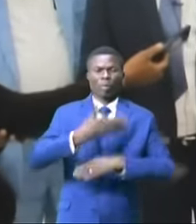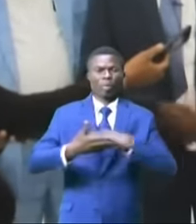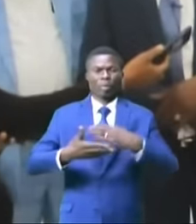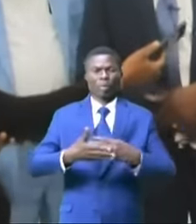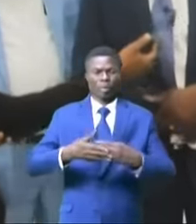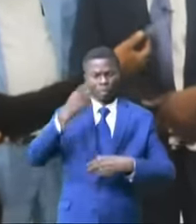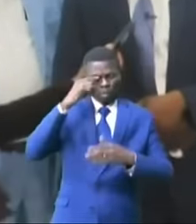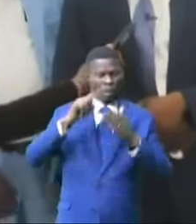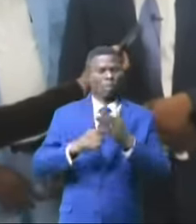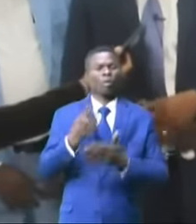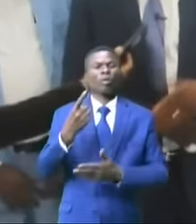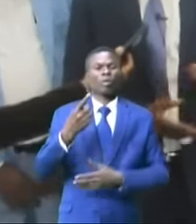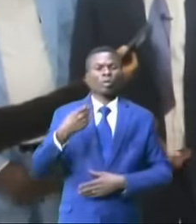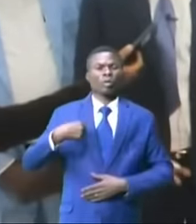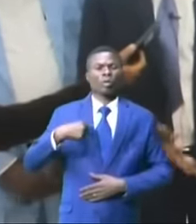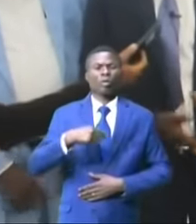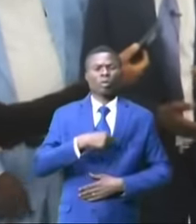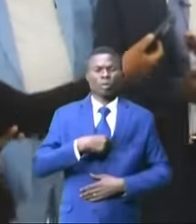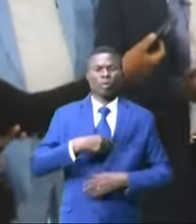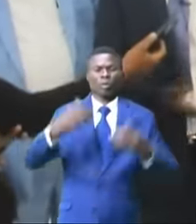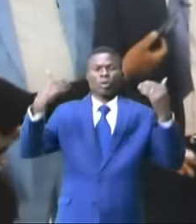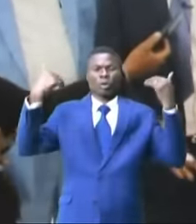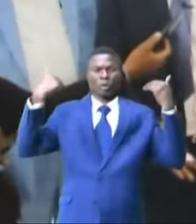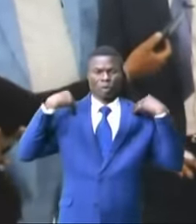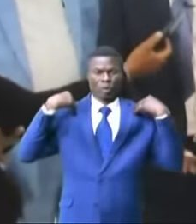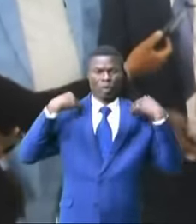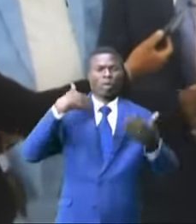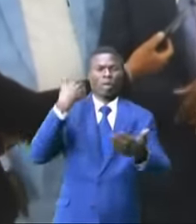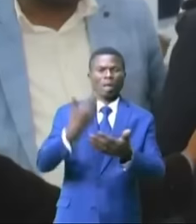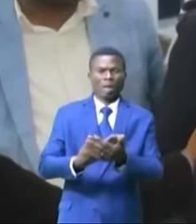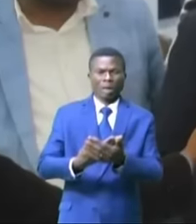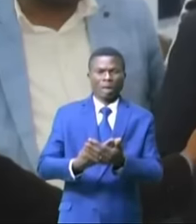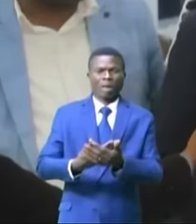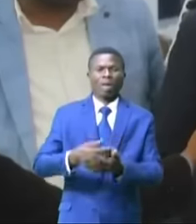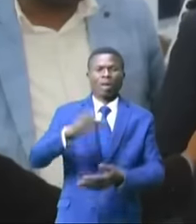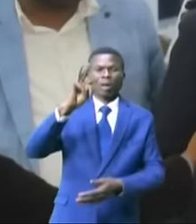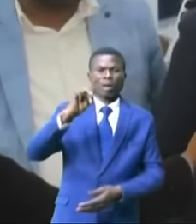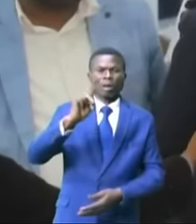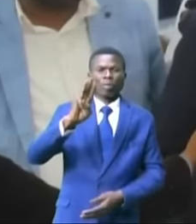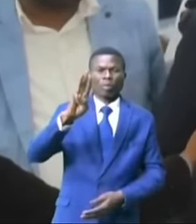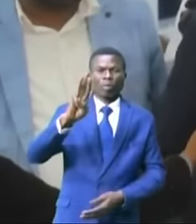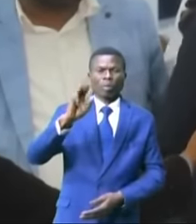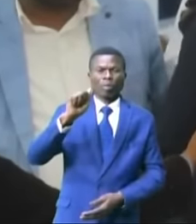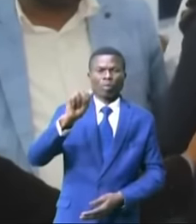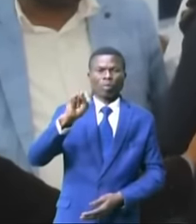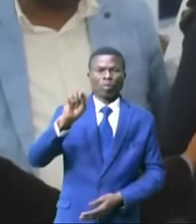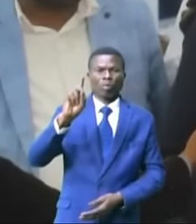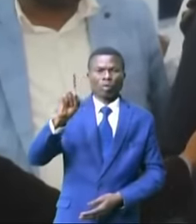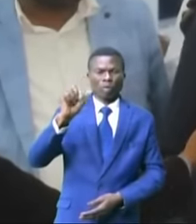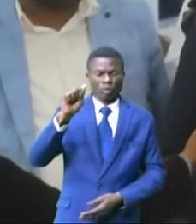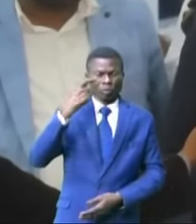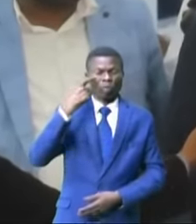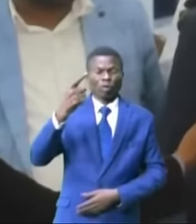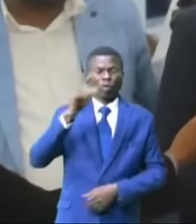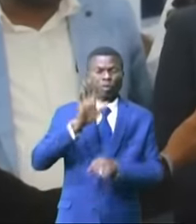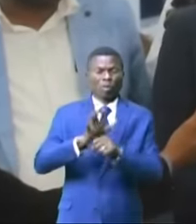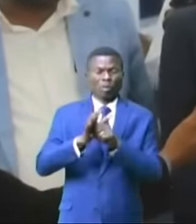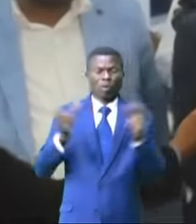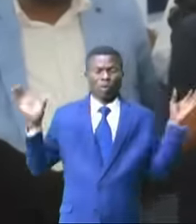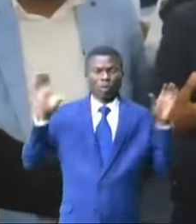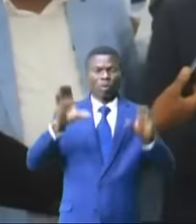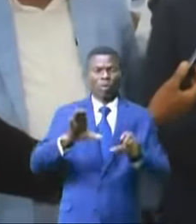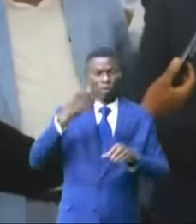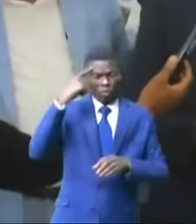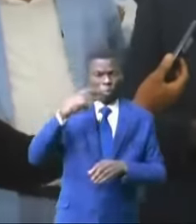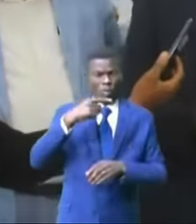la première fois que notre autorité arrive ici à Mwanda. On est en train de persuader vraiment cette population. Au lieu